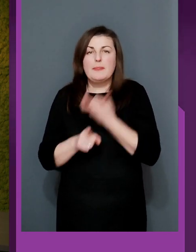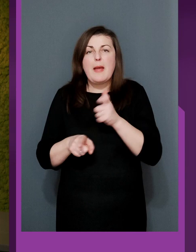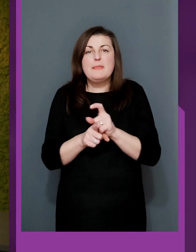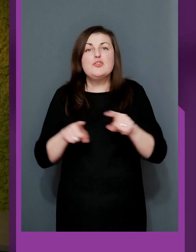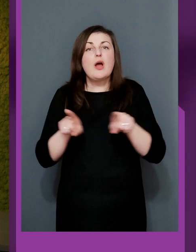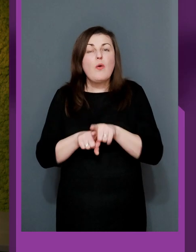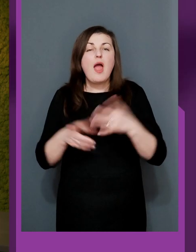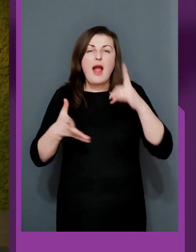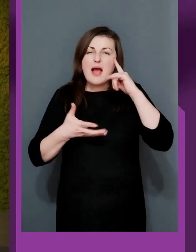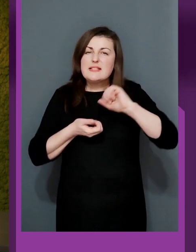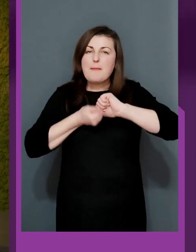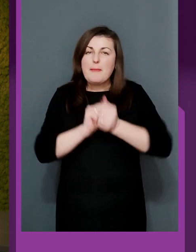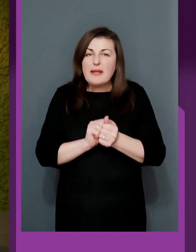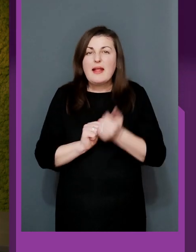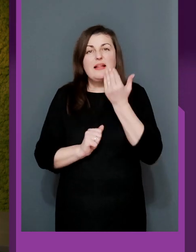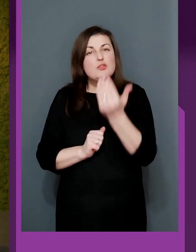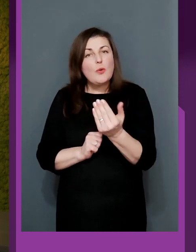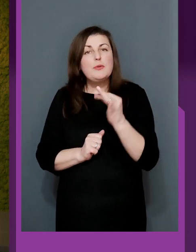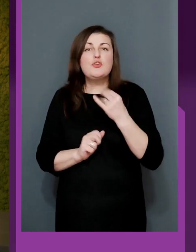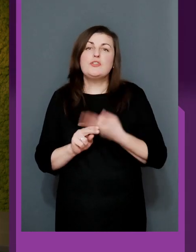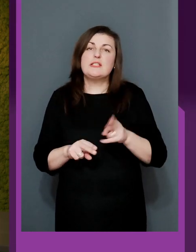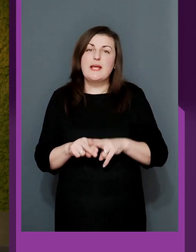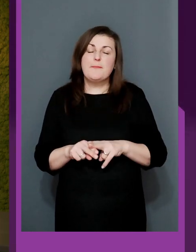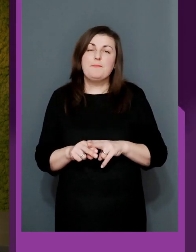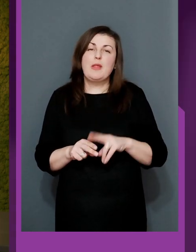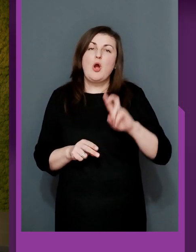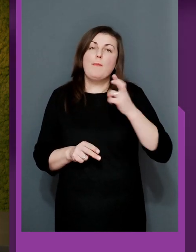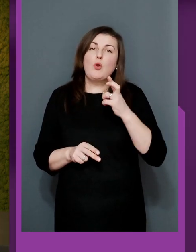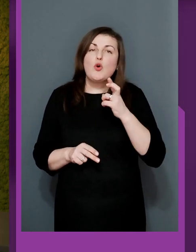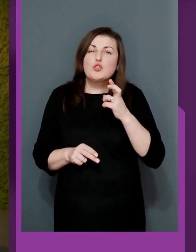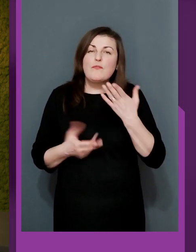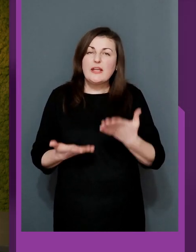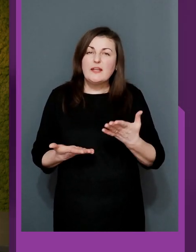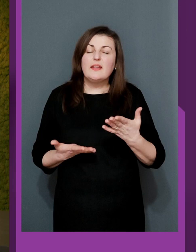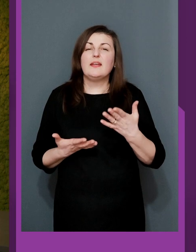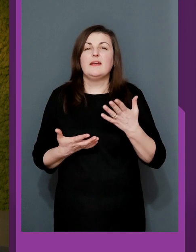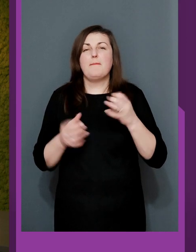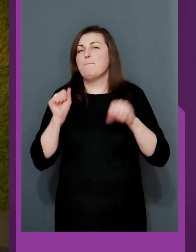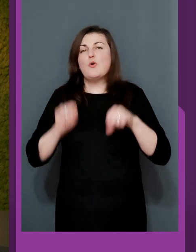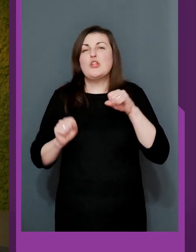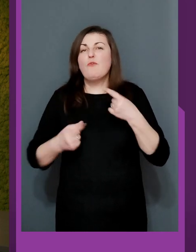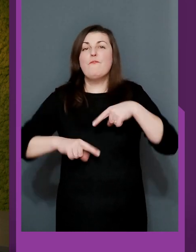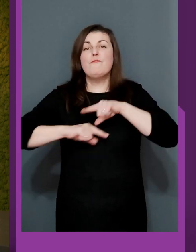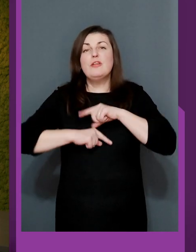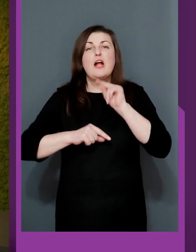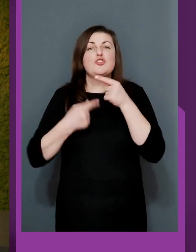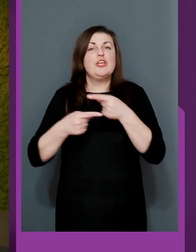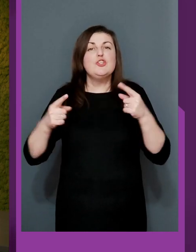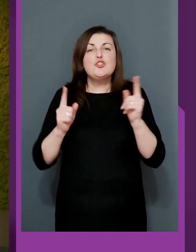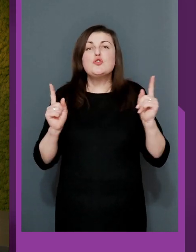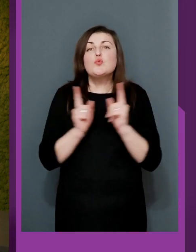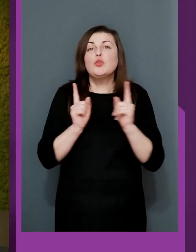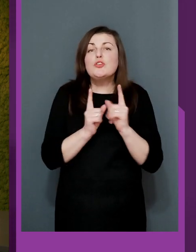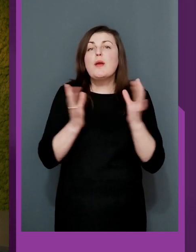найбільш такою яка запам'яталася тобі чи це бронзовий зрештою можливо фінал чи інші